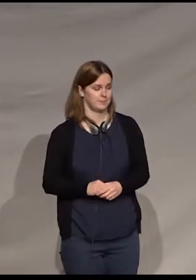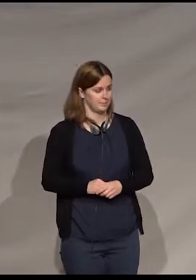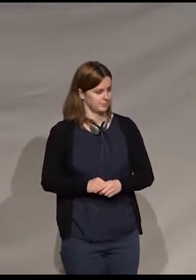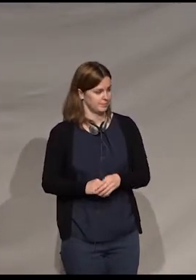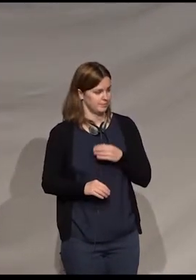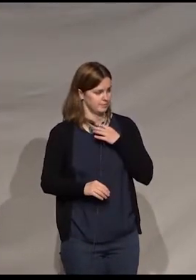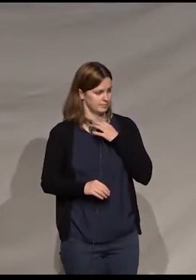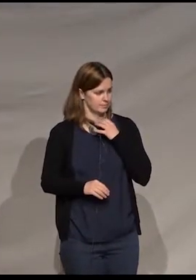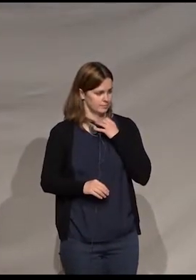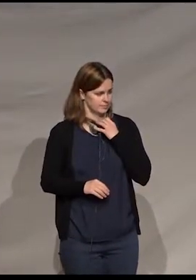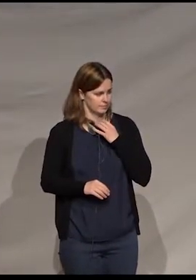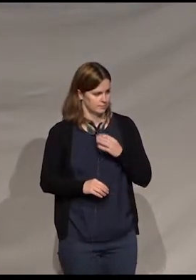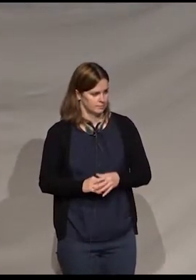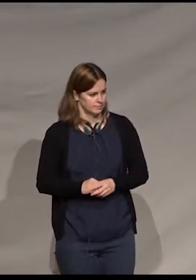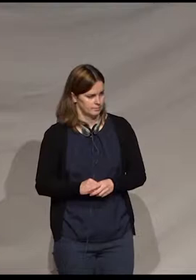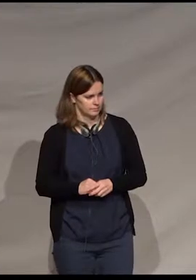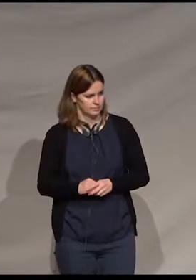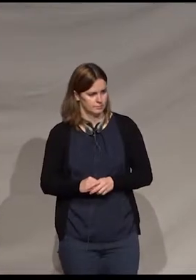Tak, chtěl bych vám ukázat,